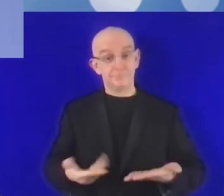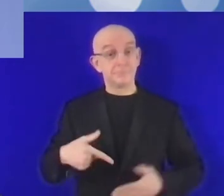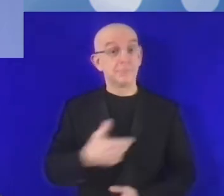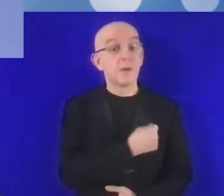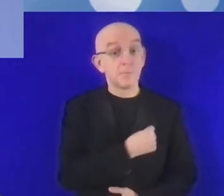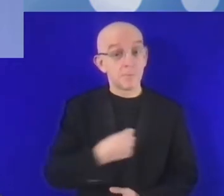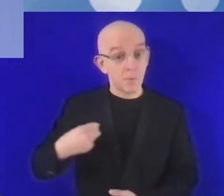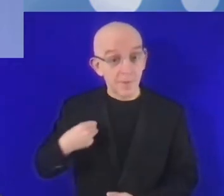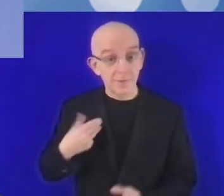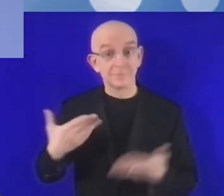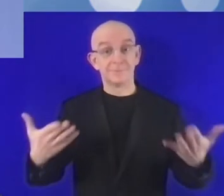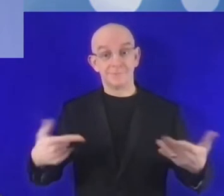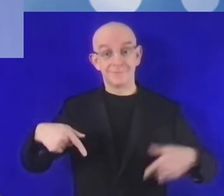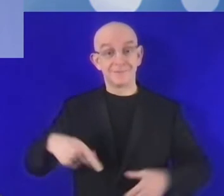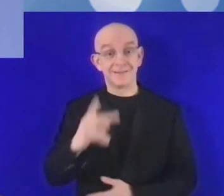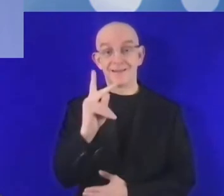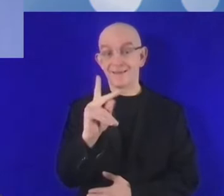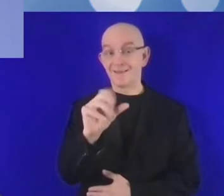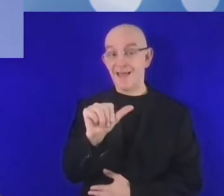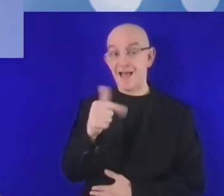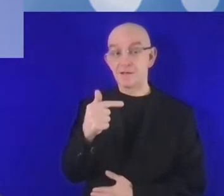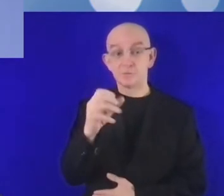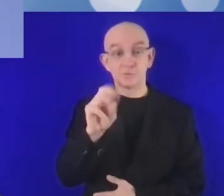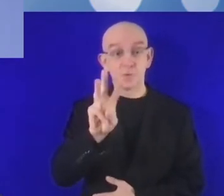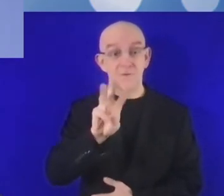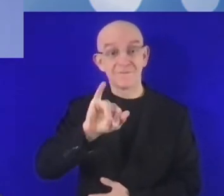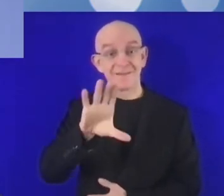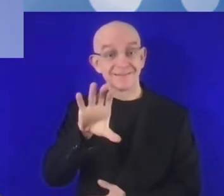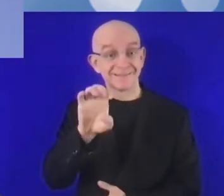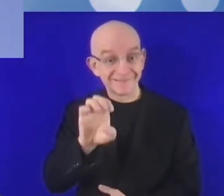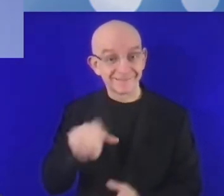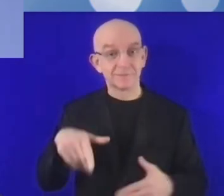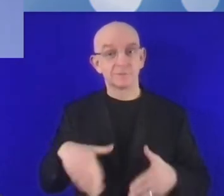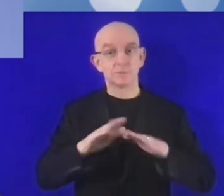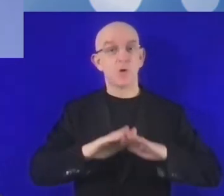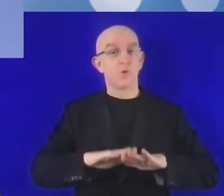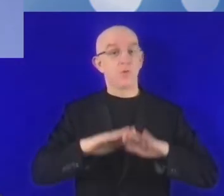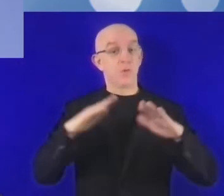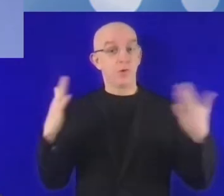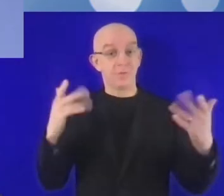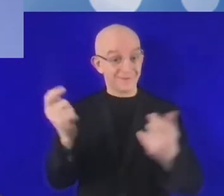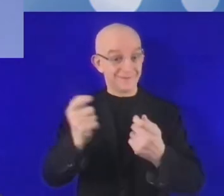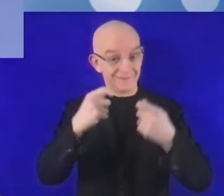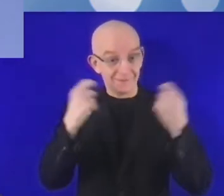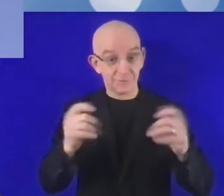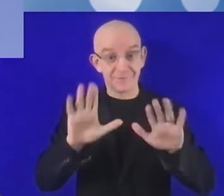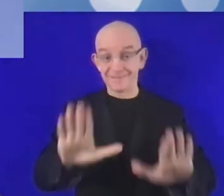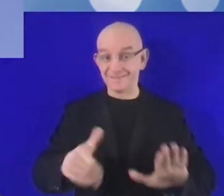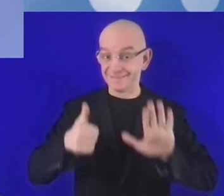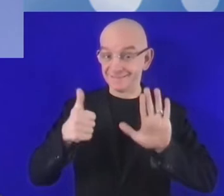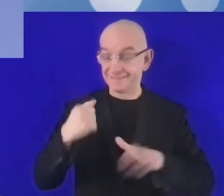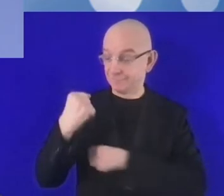Katowice, bienvenue à cette cérémonie d'inauguration de ce 16e